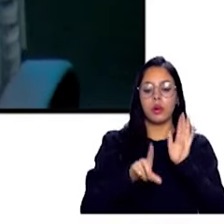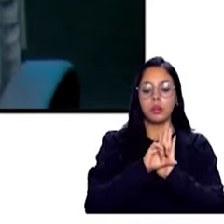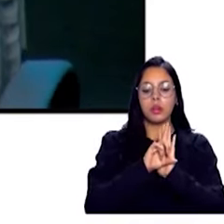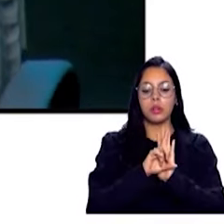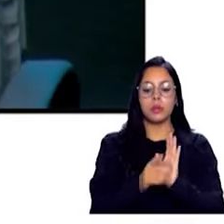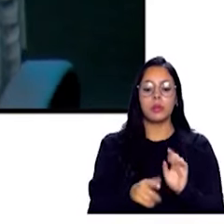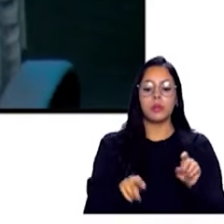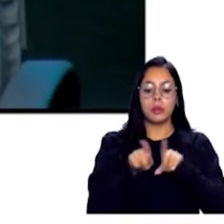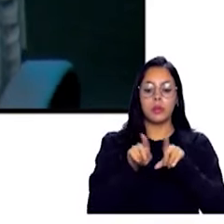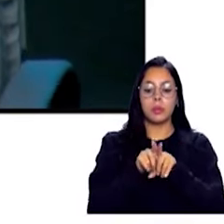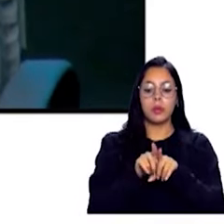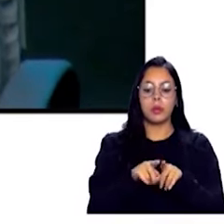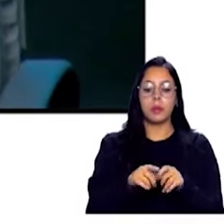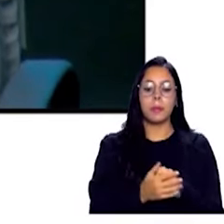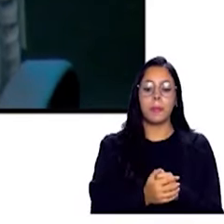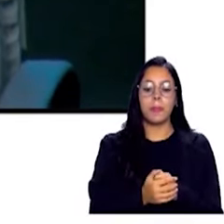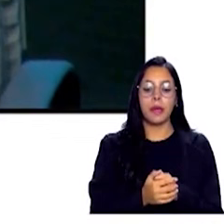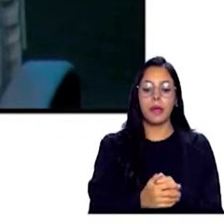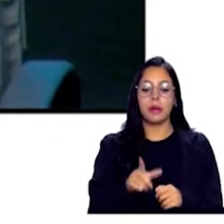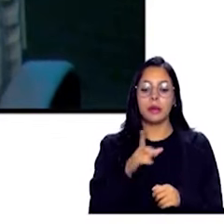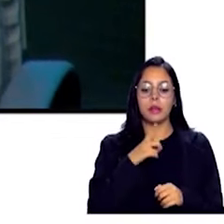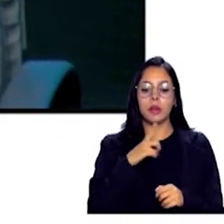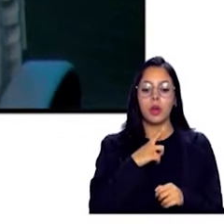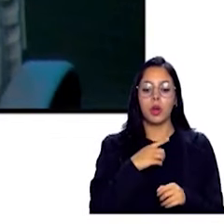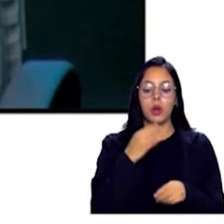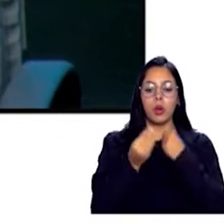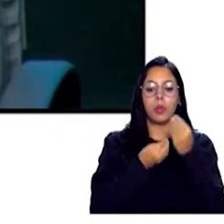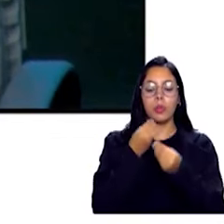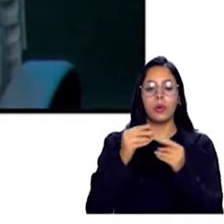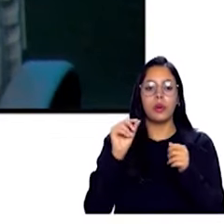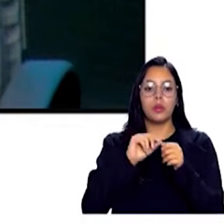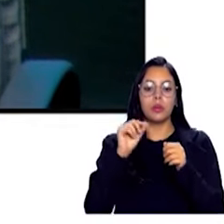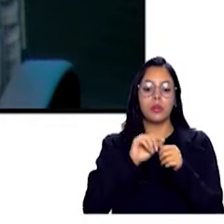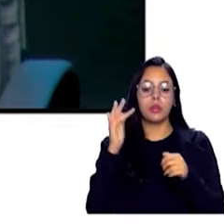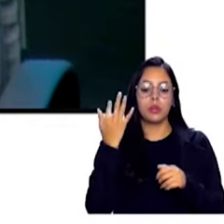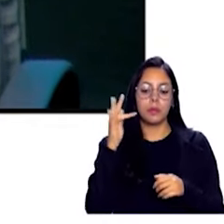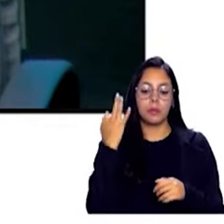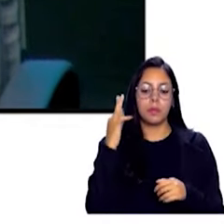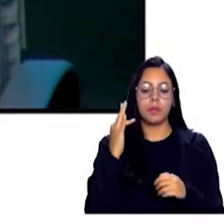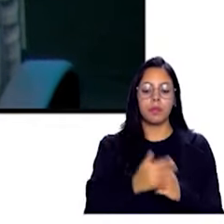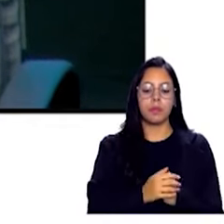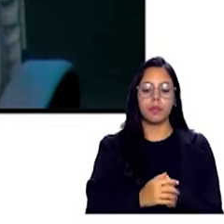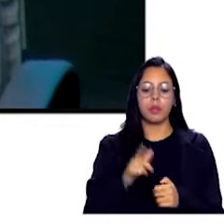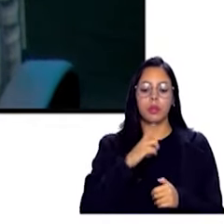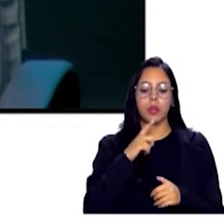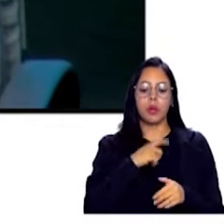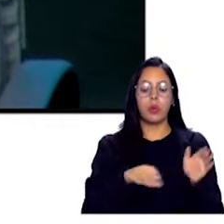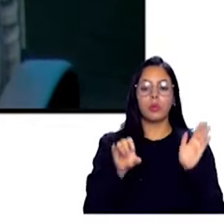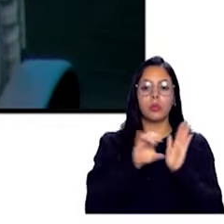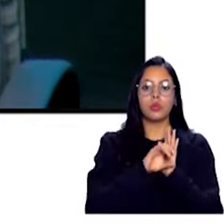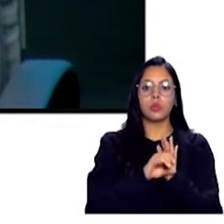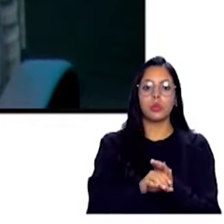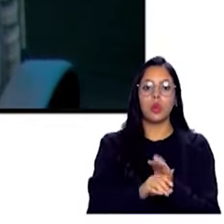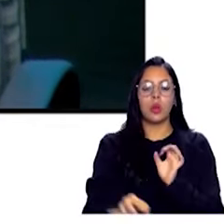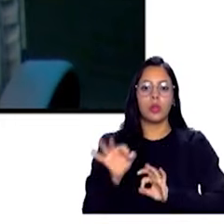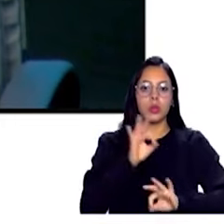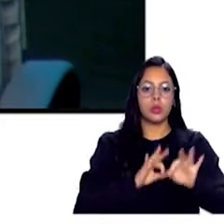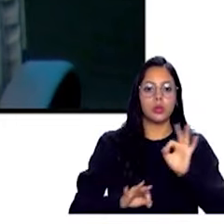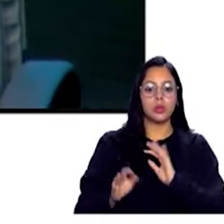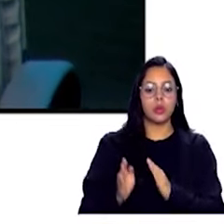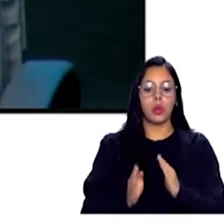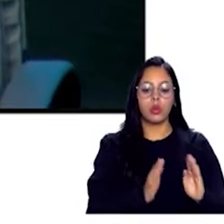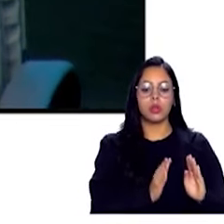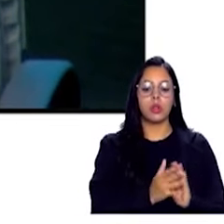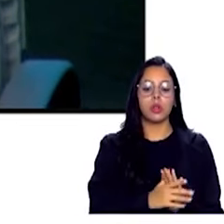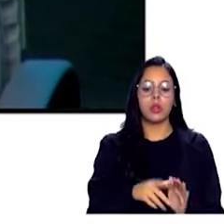ce que le code un autre code qui s'appelle le code de l' organisation judiciaire ramasse dans cette formule qui est